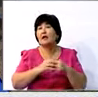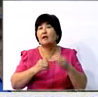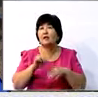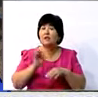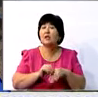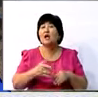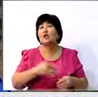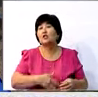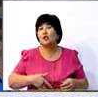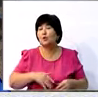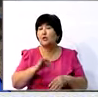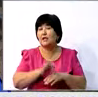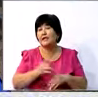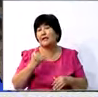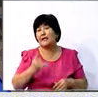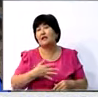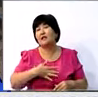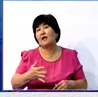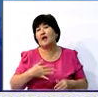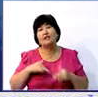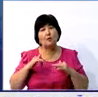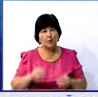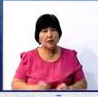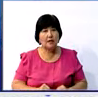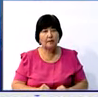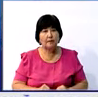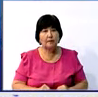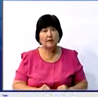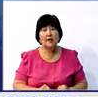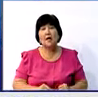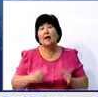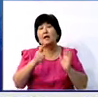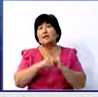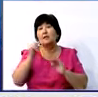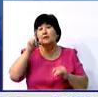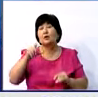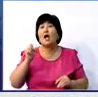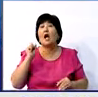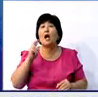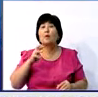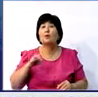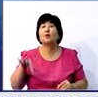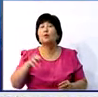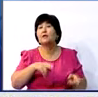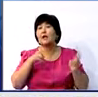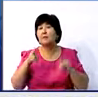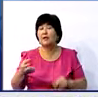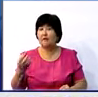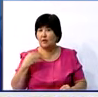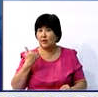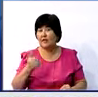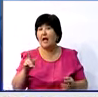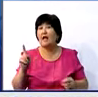аппарата, желудочно-кишечного и дыхательных путей. 70 школьников из Акмолинской области приехали в Кызылорду